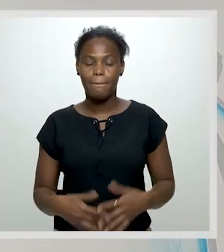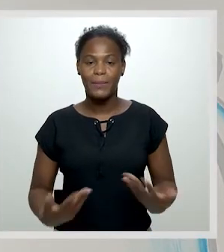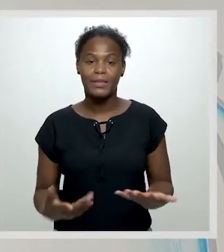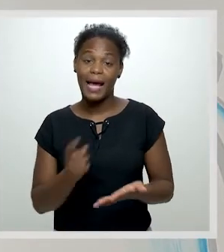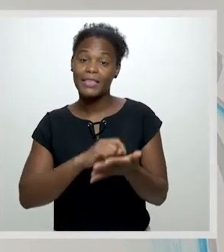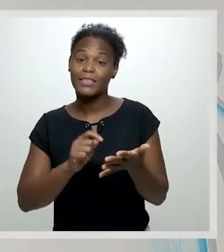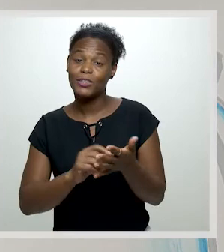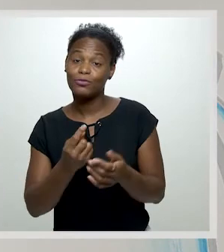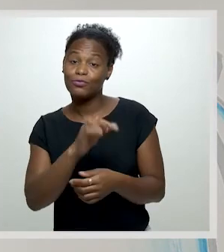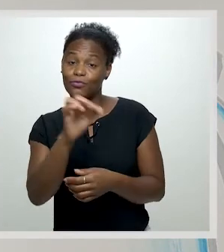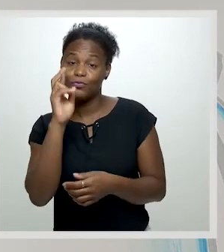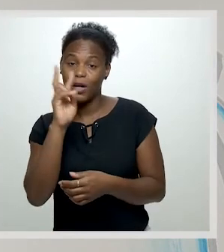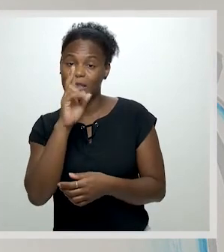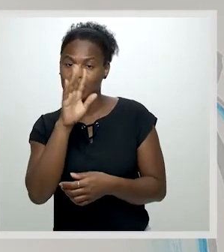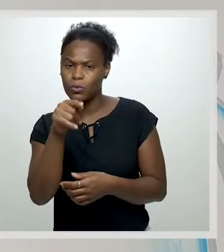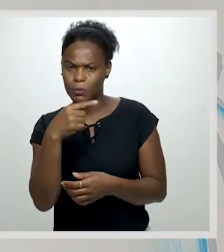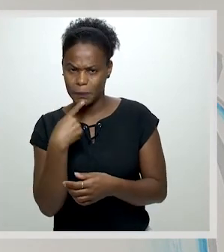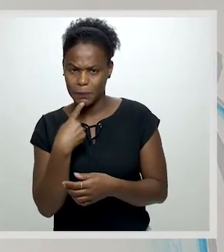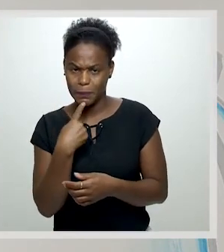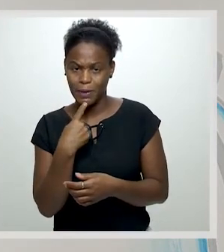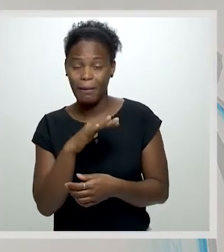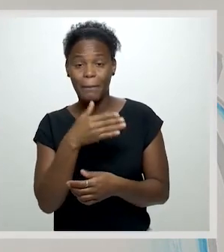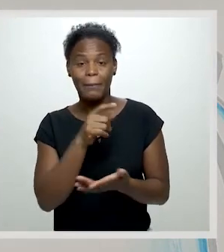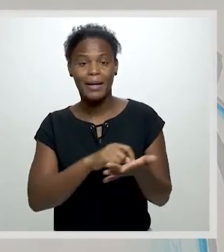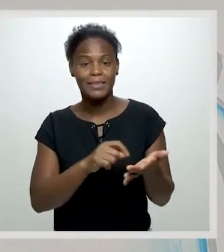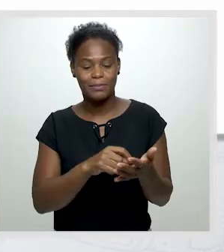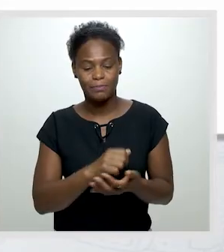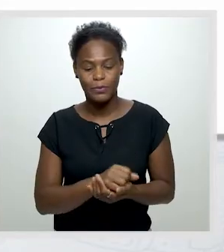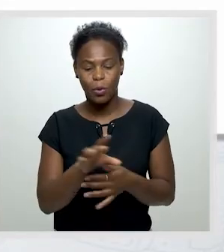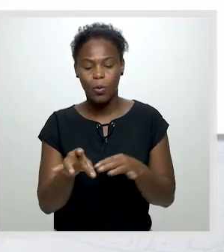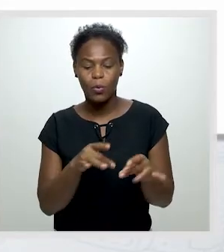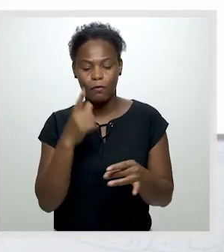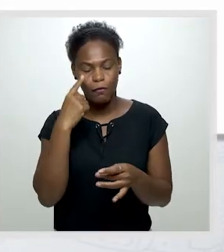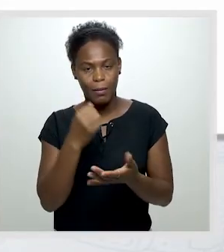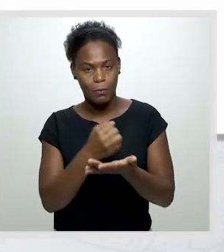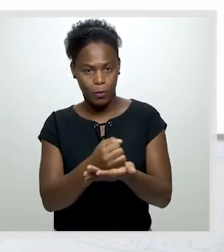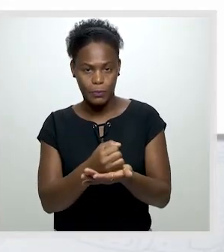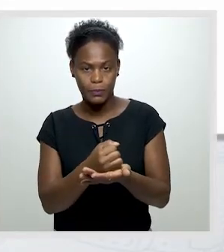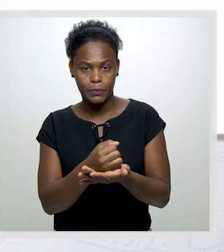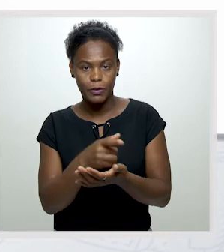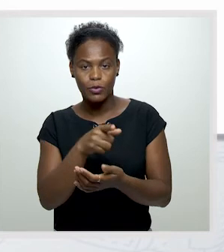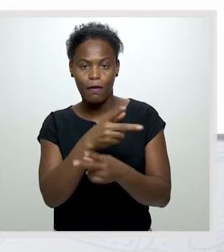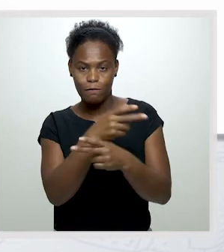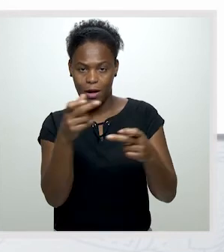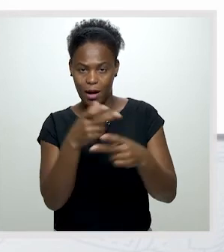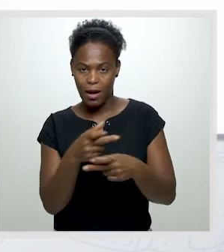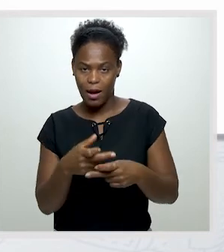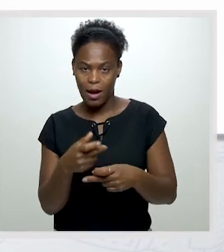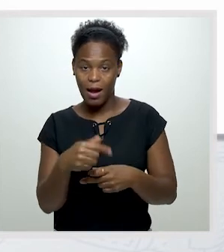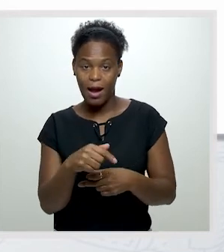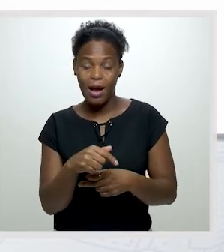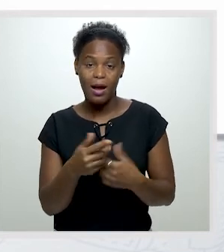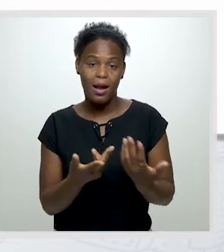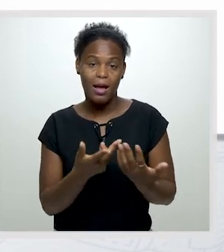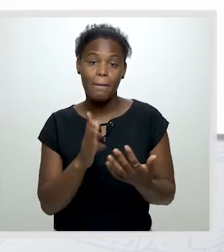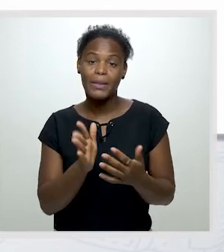Passons aux exercices pour voir si tu as compris. Le premier exercice, choisis l'auxiliaire qui convient. Tu as des phrases, il